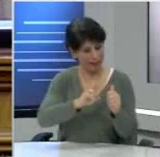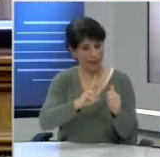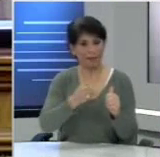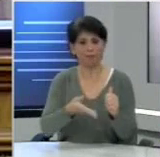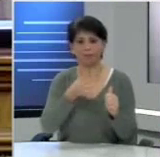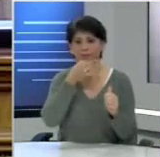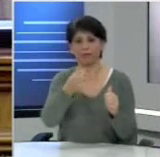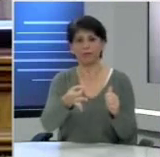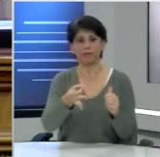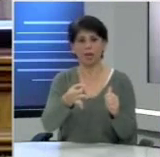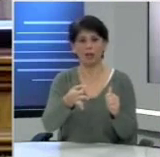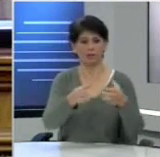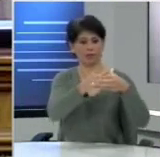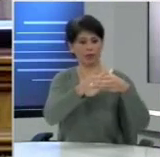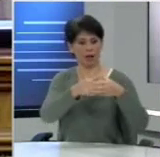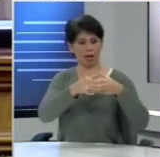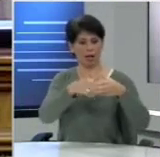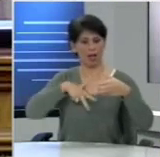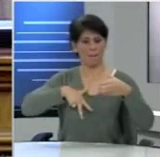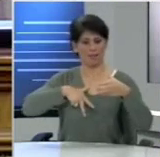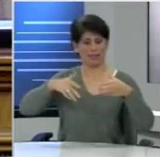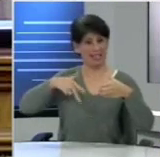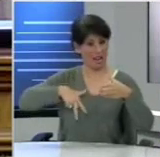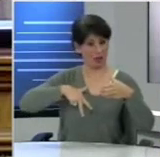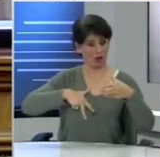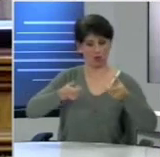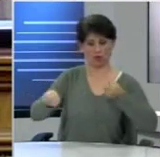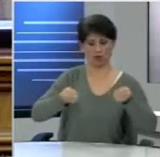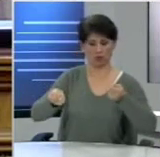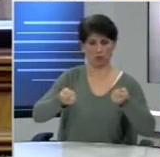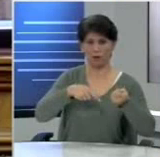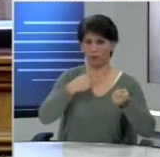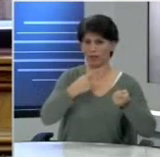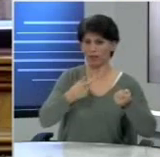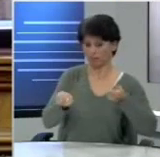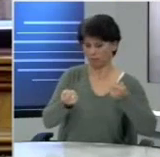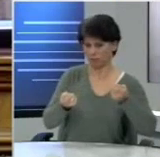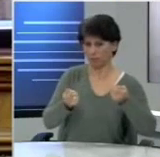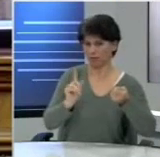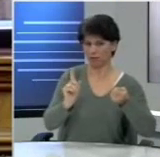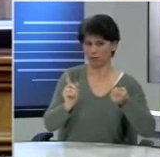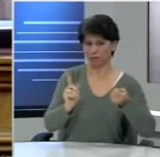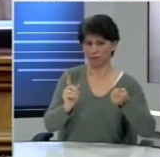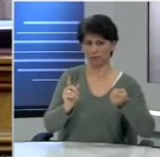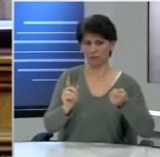το λεγόμενο επιτελικό κράτος, το οποίο όμως δεν είναι καθόλου επιτελικό. Εγώ θα το ονόμαζα ετσιθελικό